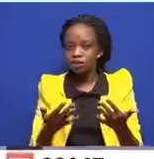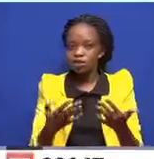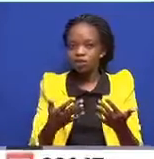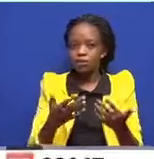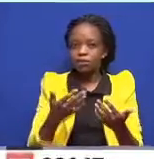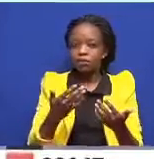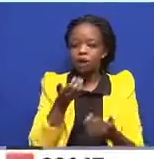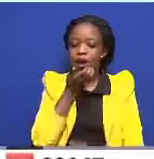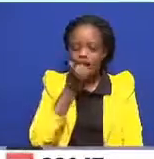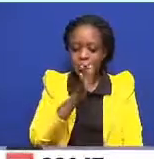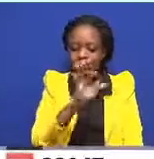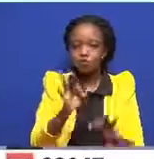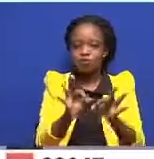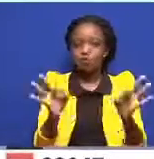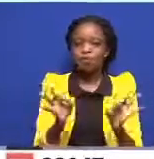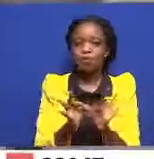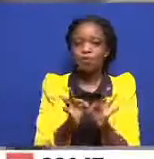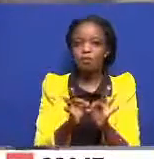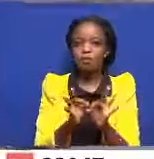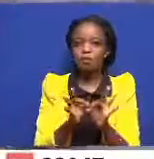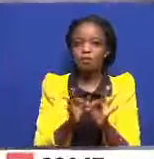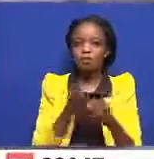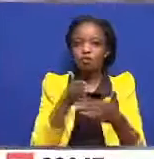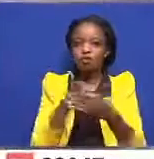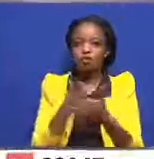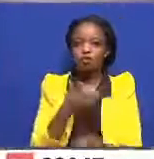za familia.